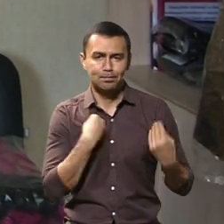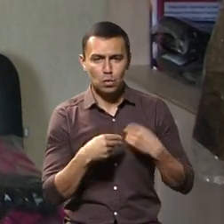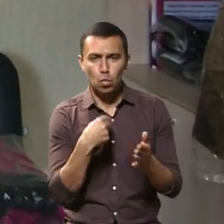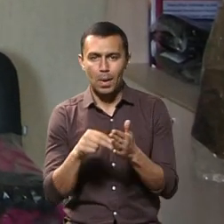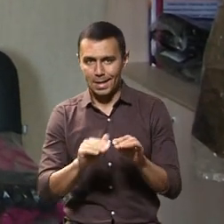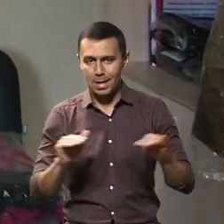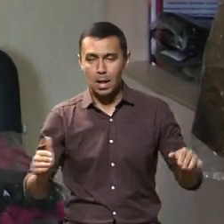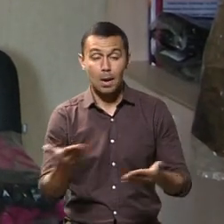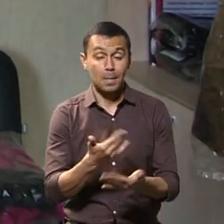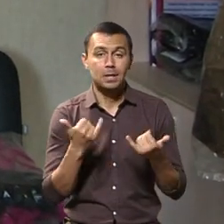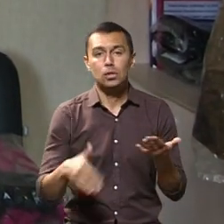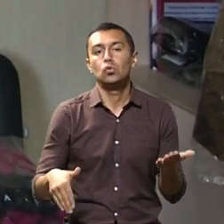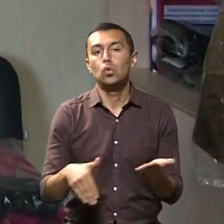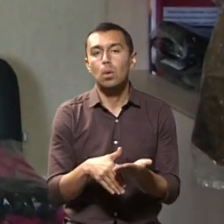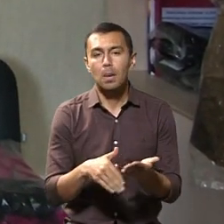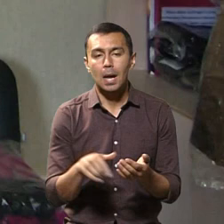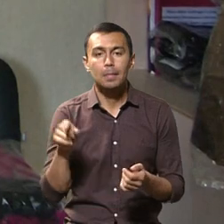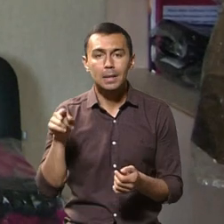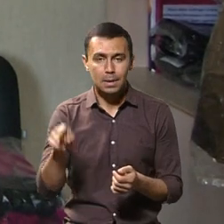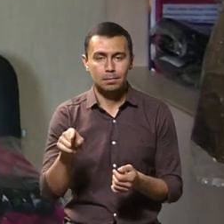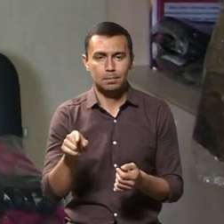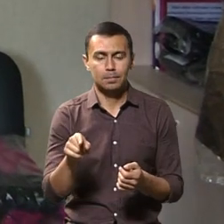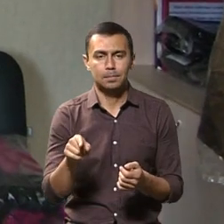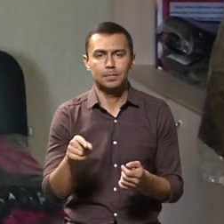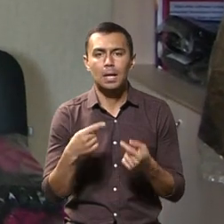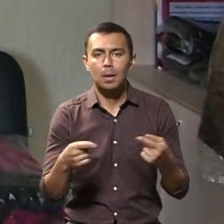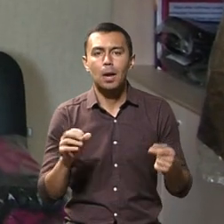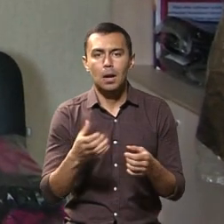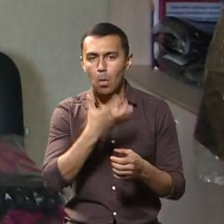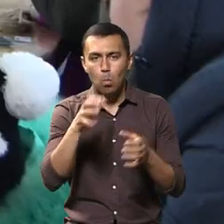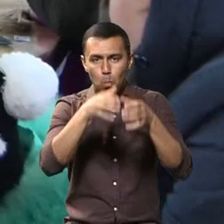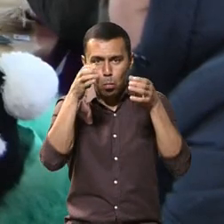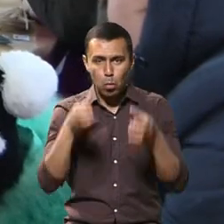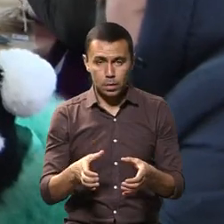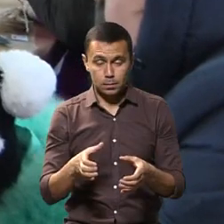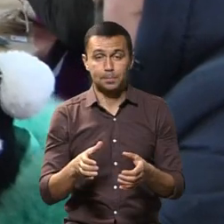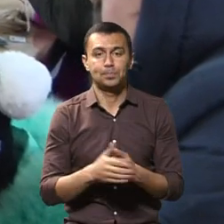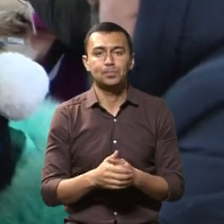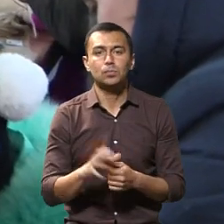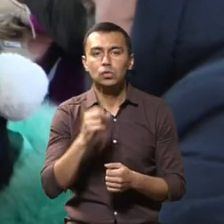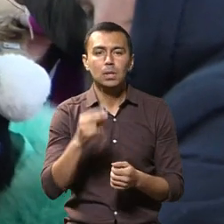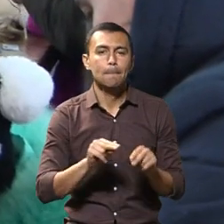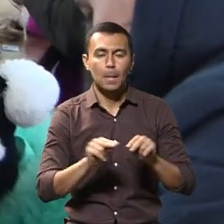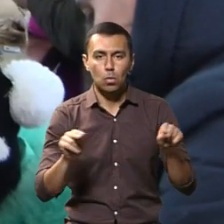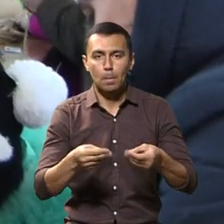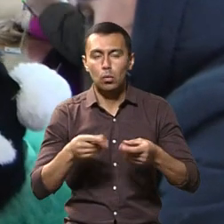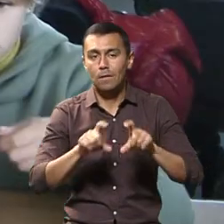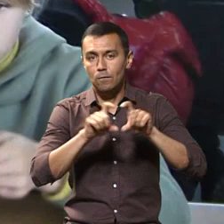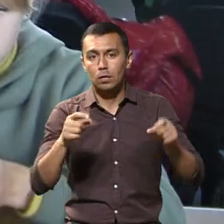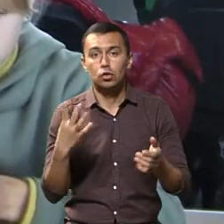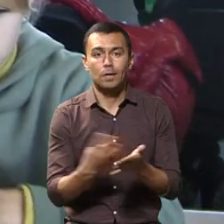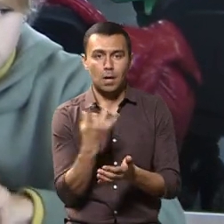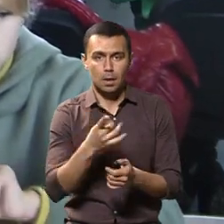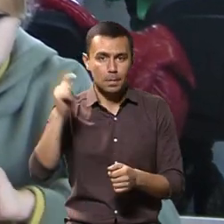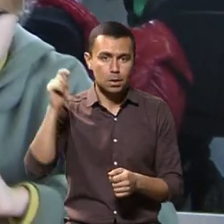Ну і зараз ми допомагаємо їм побутовими речами, таким як бойлер, від них був запит. Соціальні педагоги благодійного фонду вчетверте